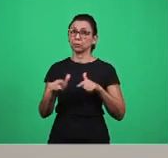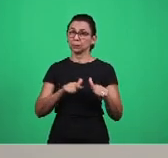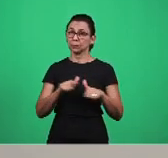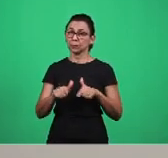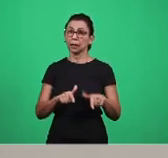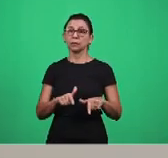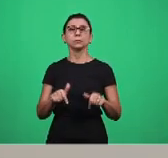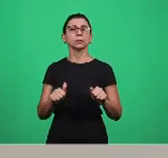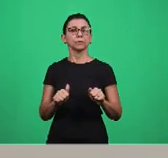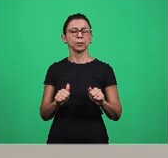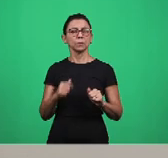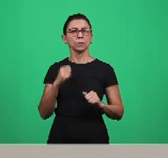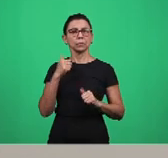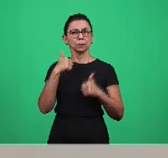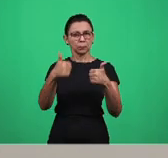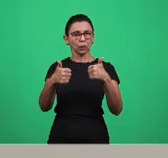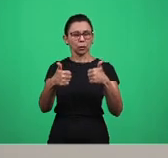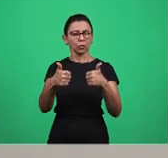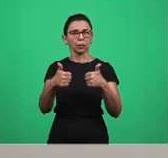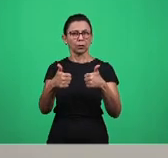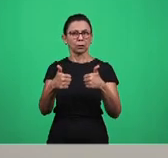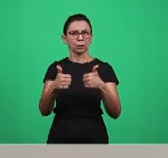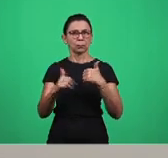expressif. Mais il y a aussi